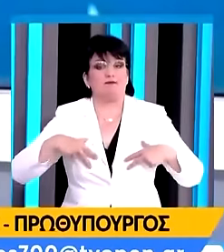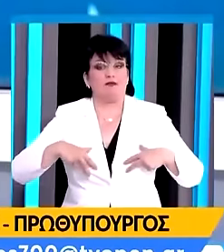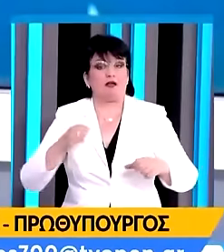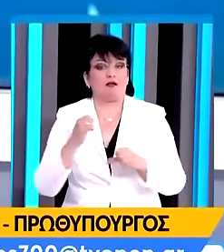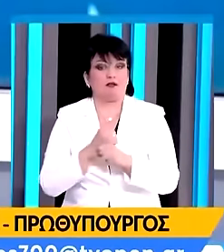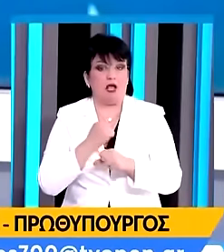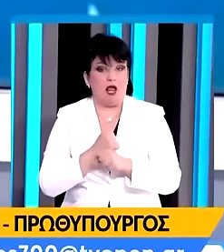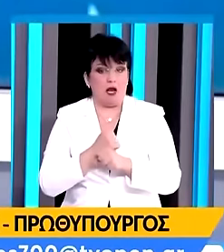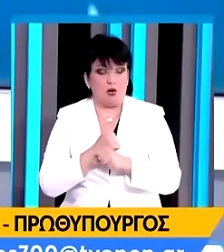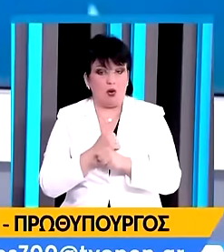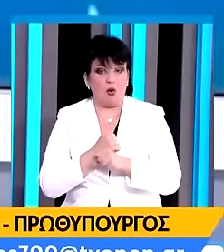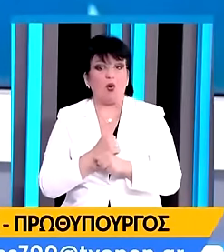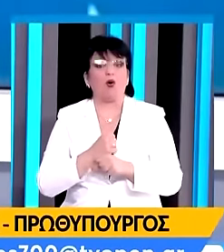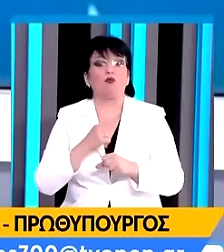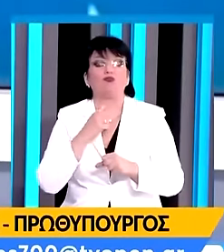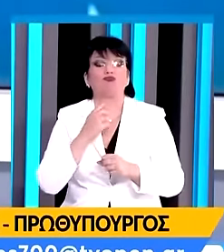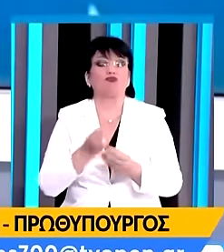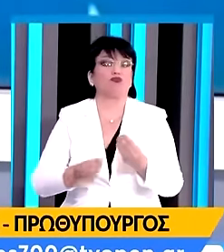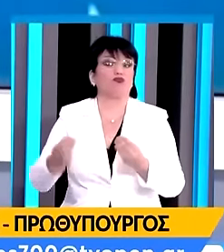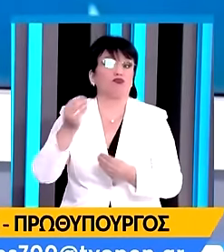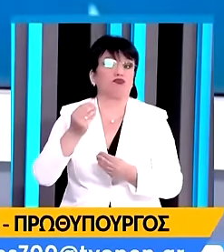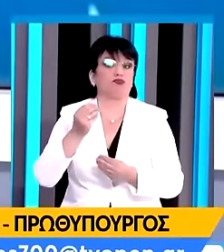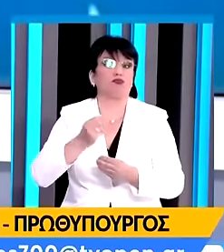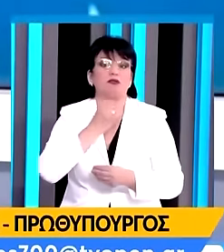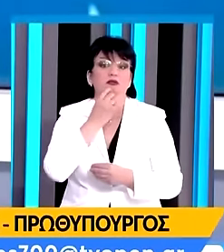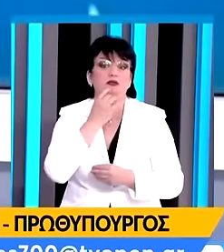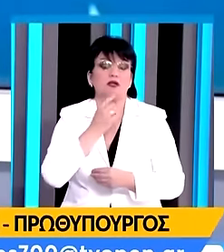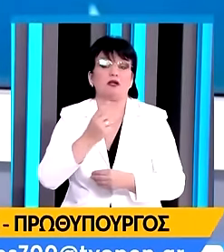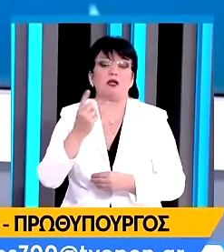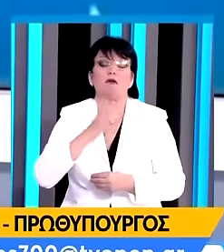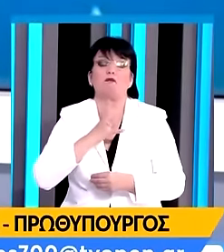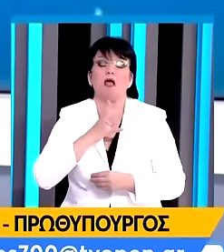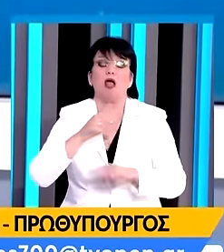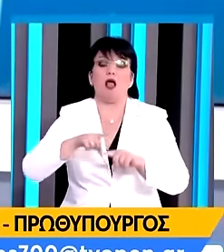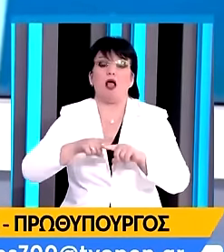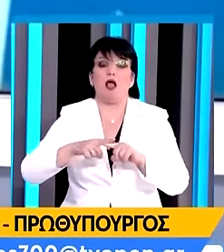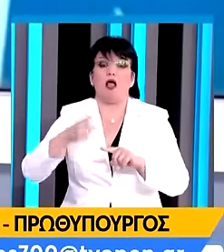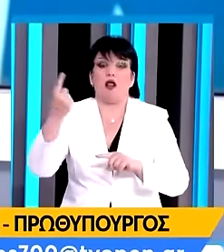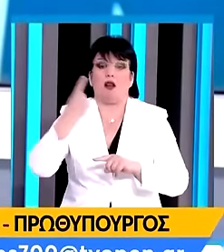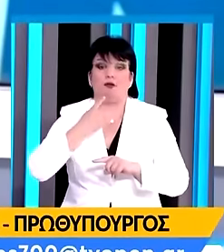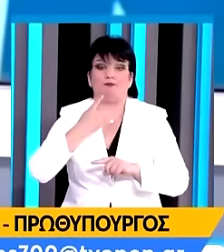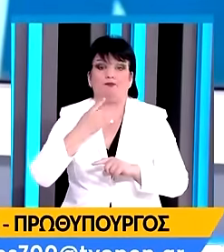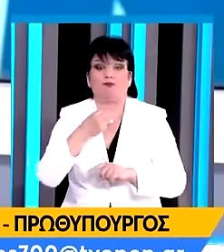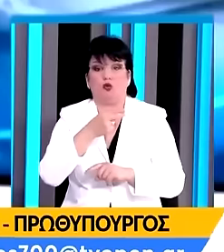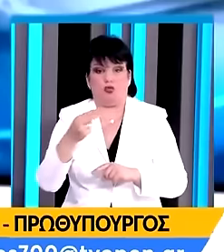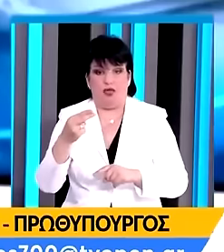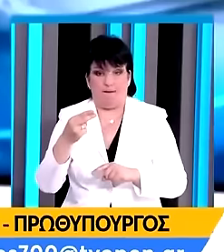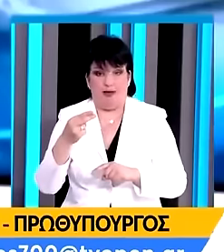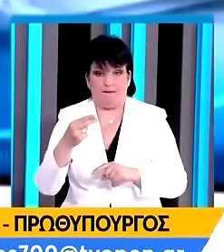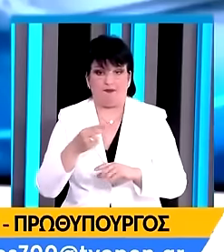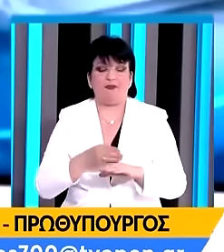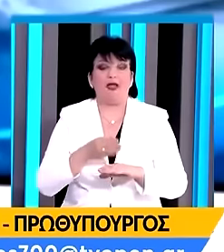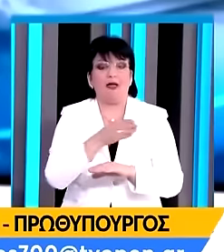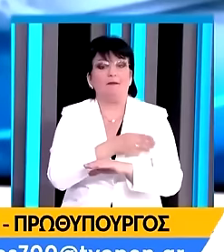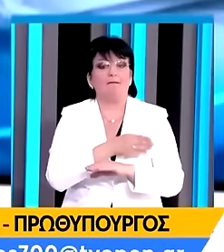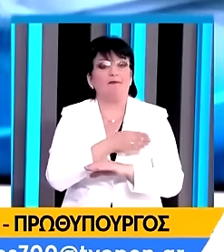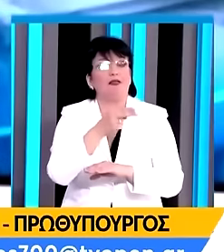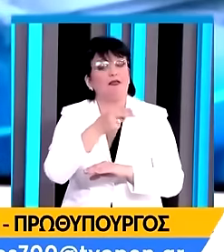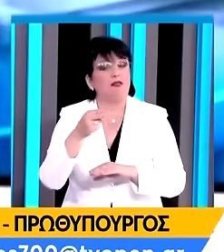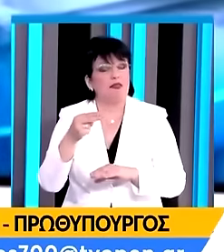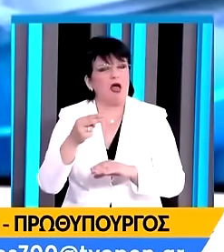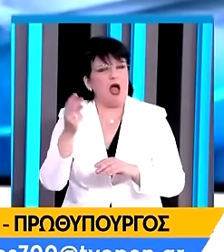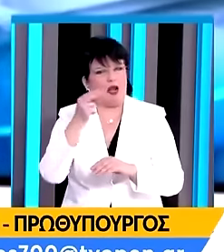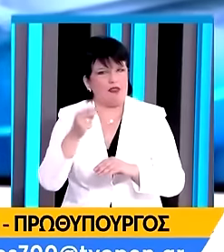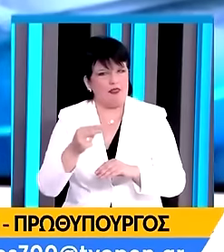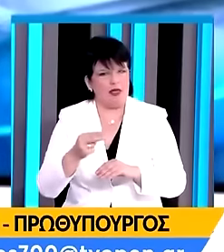πρέπει να συνεχιστεί με ακόμα μεγαλύτερη ένταση και με μια ακόμα ισχυρή λαϊκή υγεία, εντολή. Υγεία, κύριε Πρόεδρε. Ναι. Για να πάμε, πριν πάμε και στα υπόλοιπα. Υγεία.